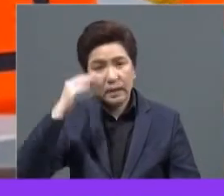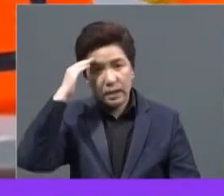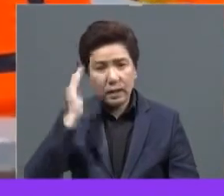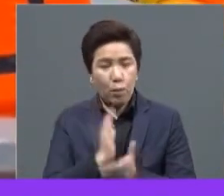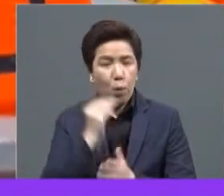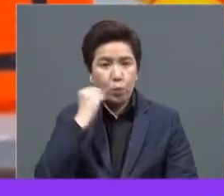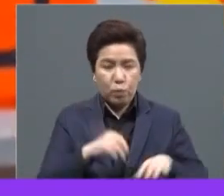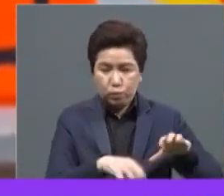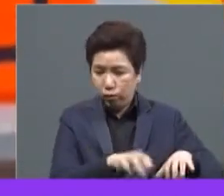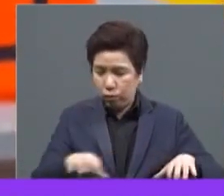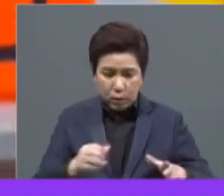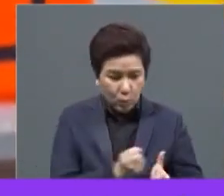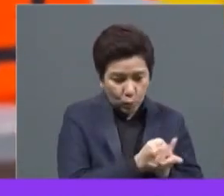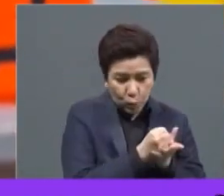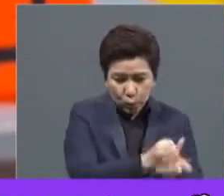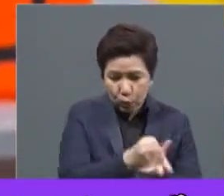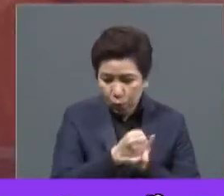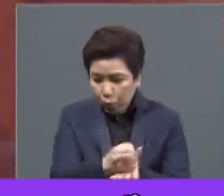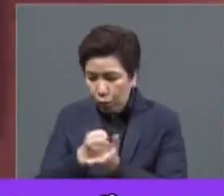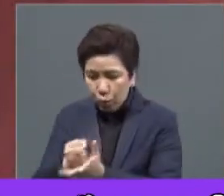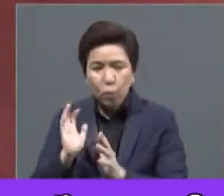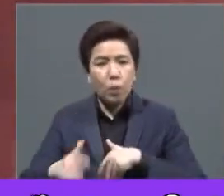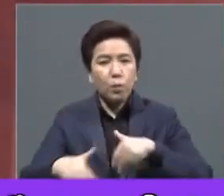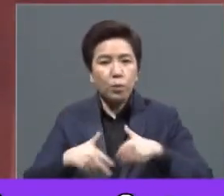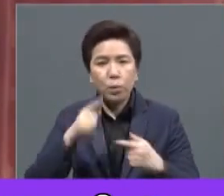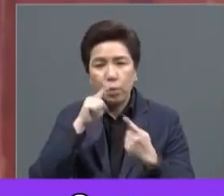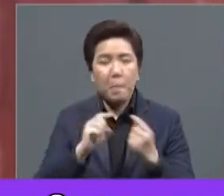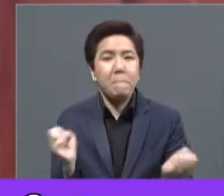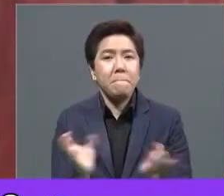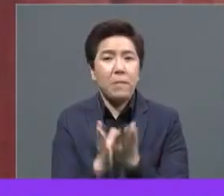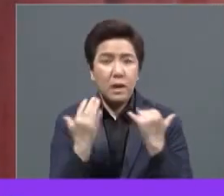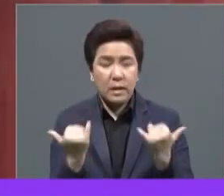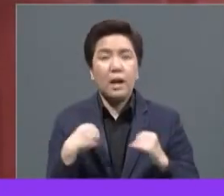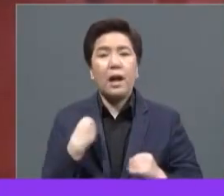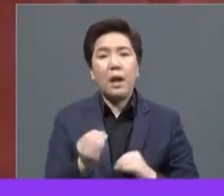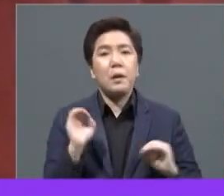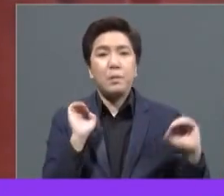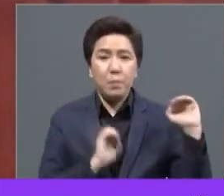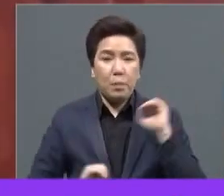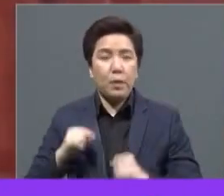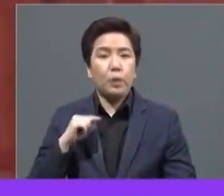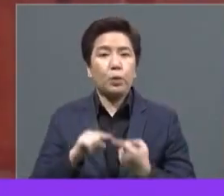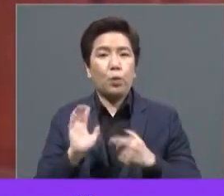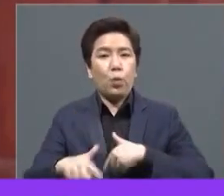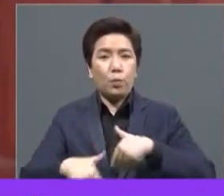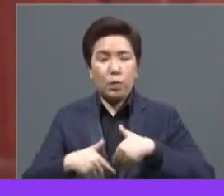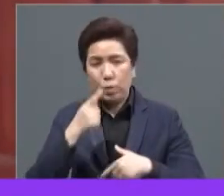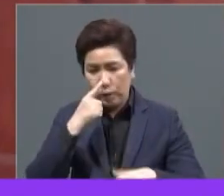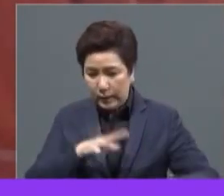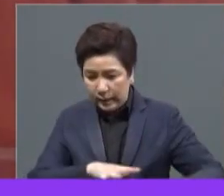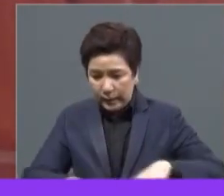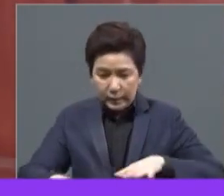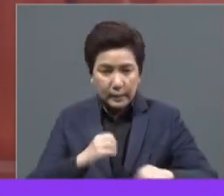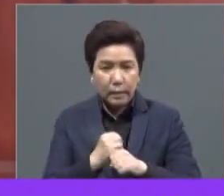บริการขออภัครับศูนย์บริหารการดูแลกลุ่มเปราะบางจากภัยพิบัติหรือหน่วยอ่า disasterนะครับ